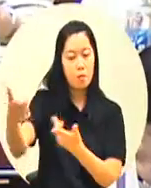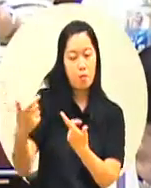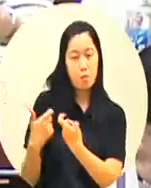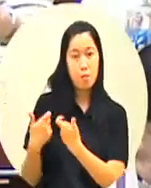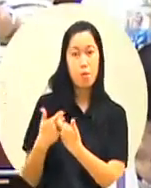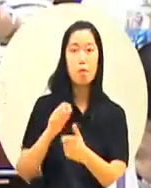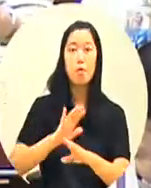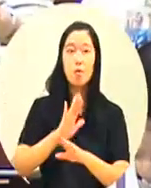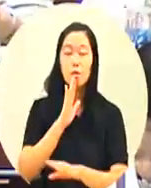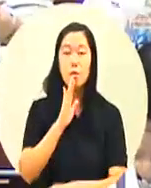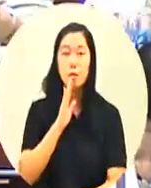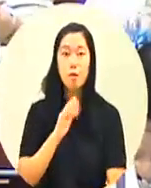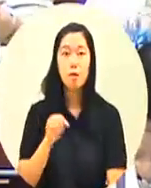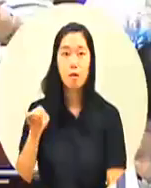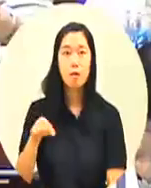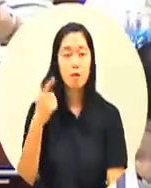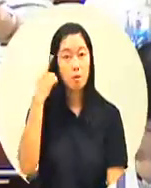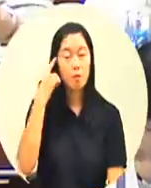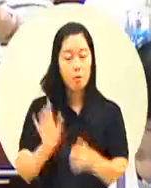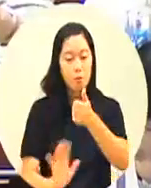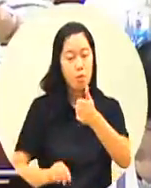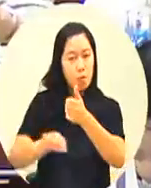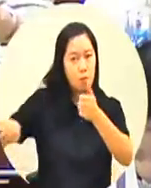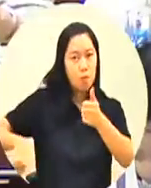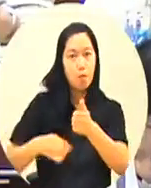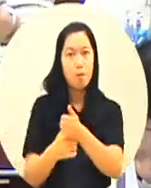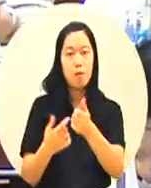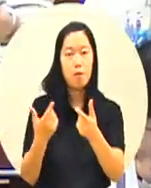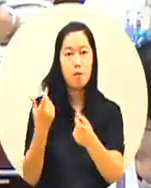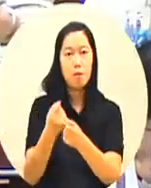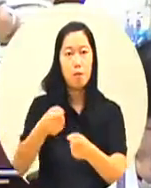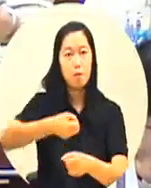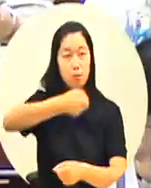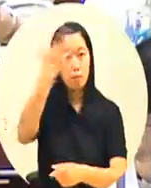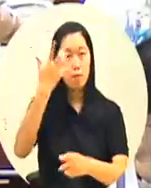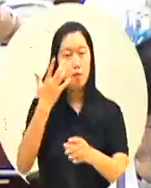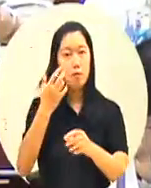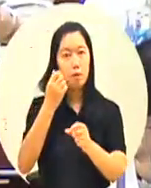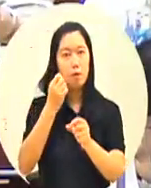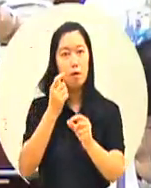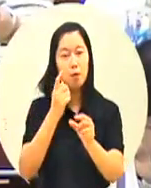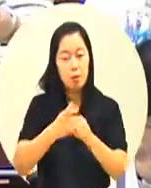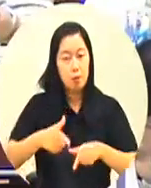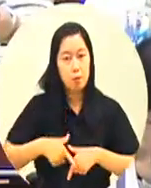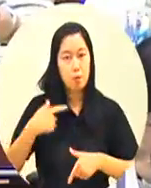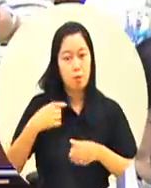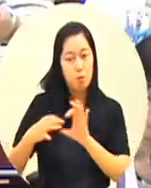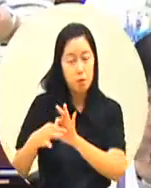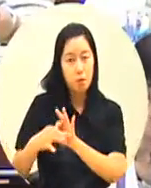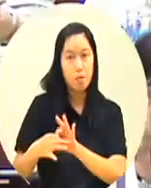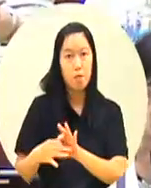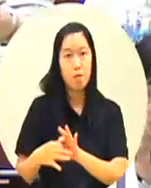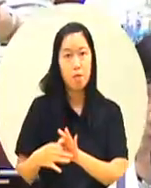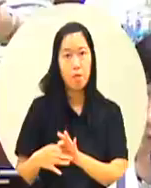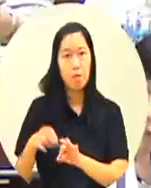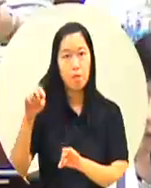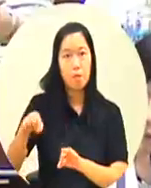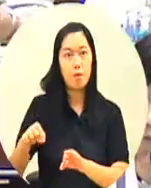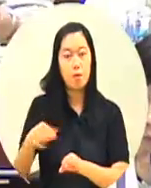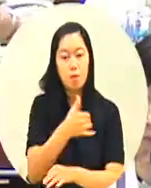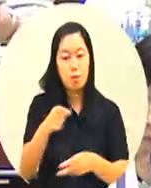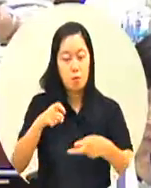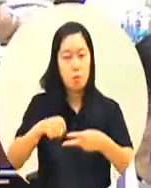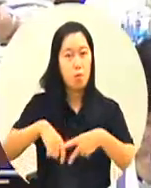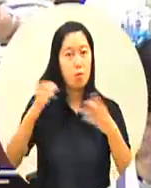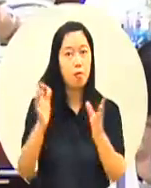那我们同仁这阶段都跟青年那个救国团都有联系，他们都把他的员工都安置好